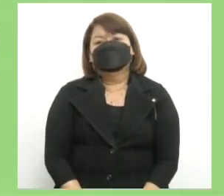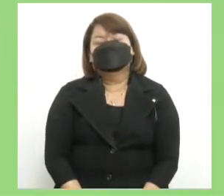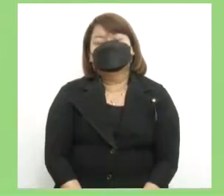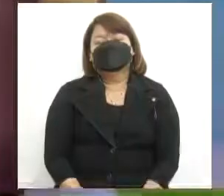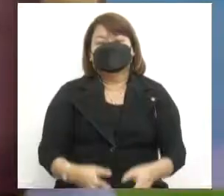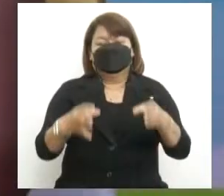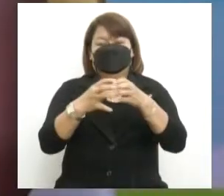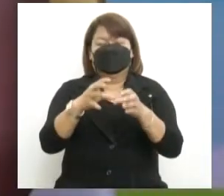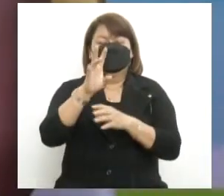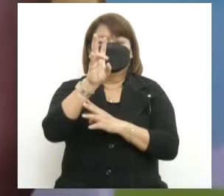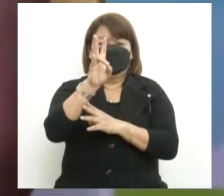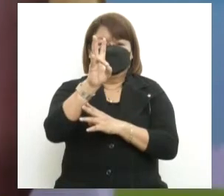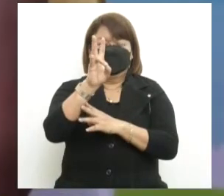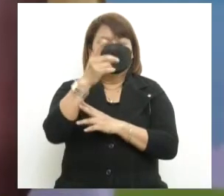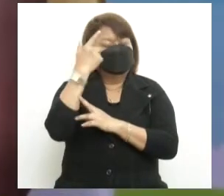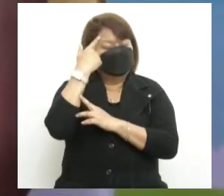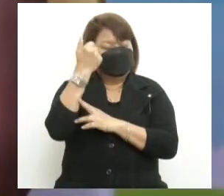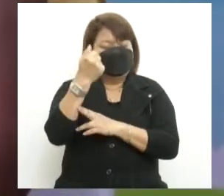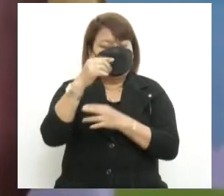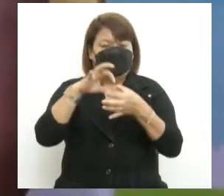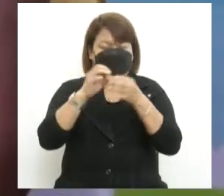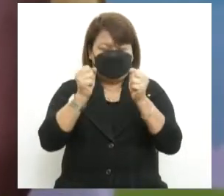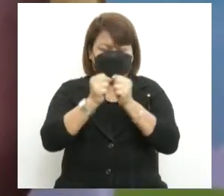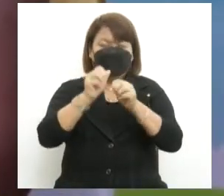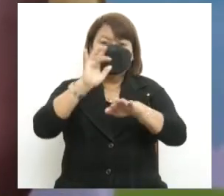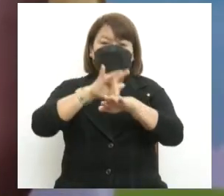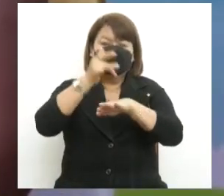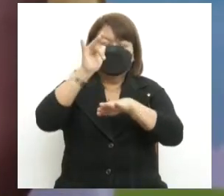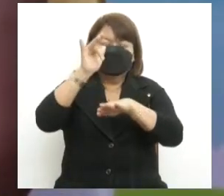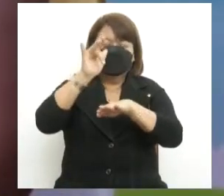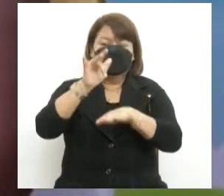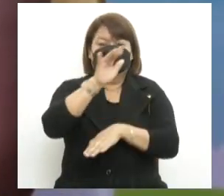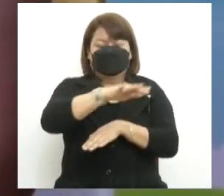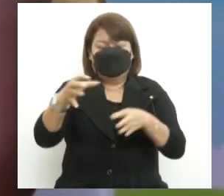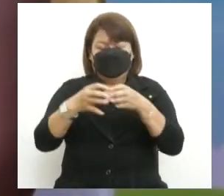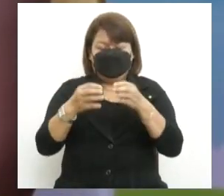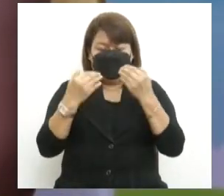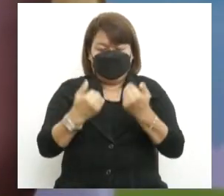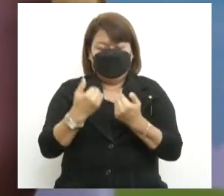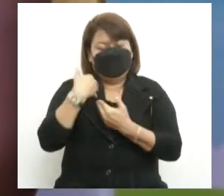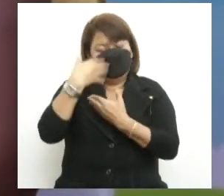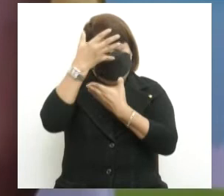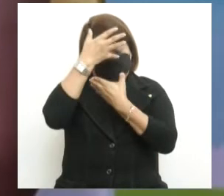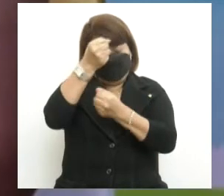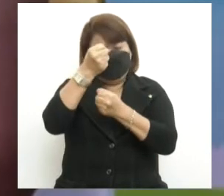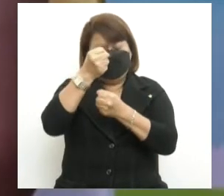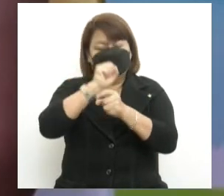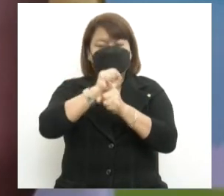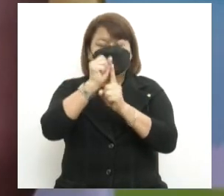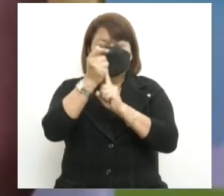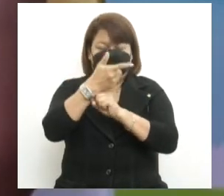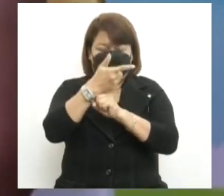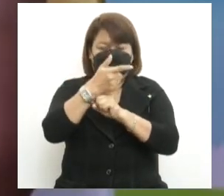กลุ่มที่7ปัญญาด้านรอบรู้ธรรมชาตินักเรียนกลุ่มนี้จะมีความสนใจในสิ่งแวดล้อมธรรมชาติรอ